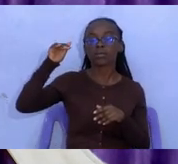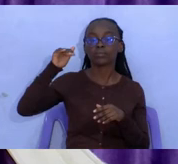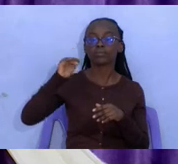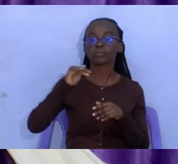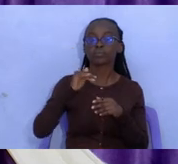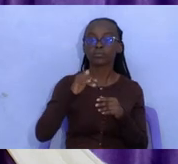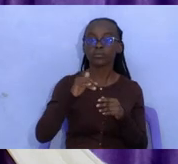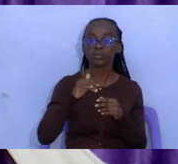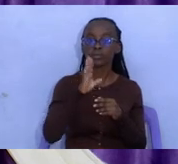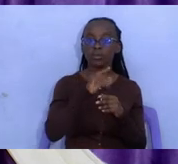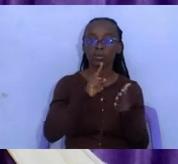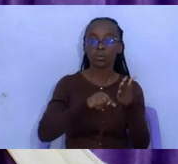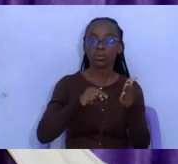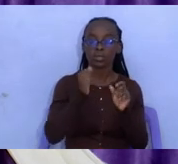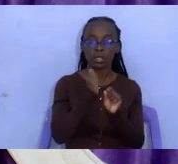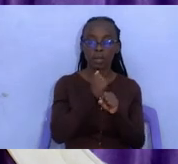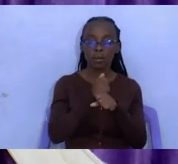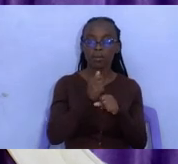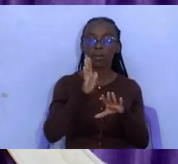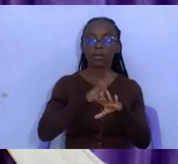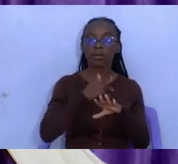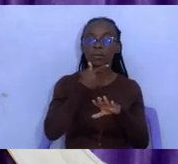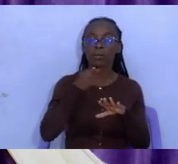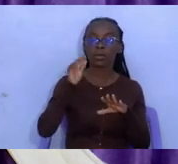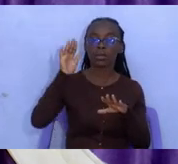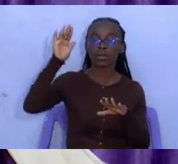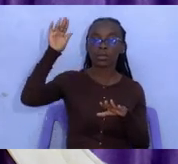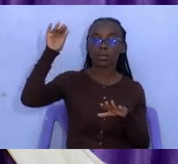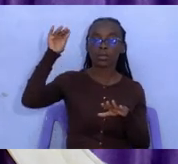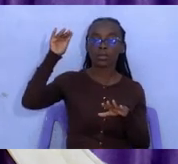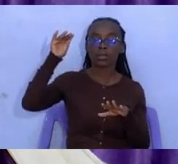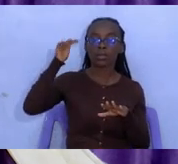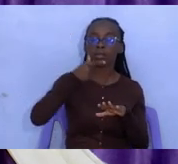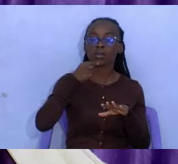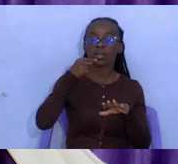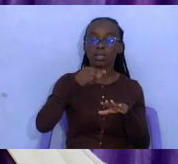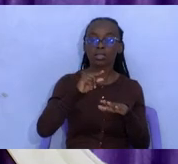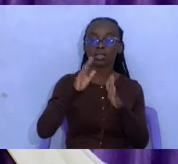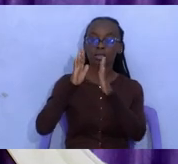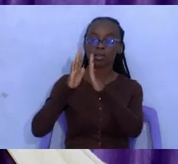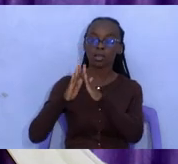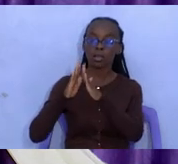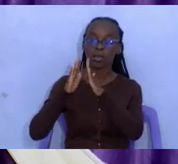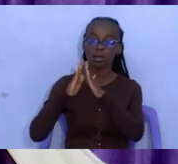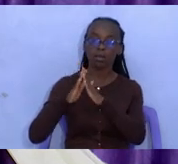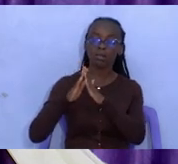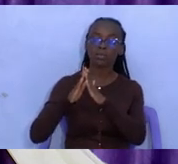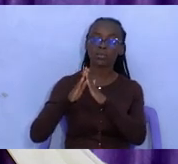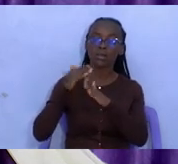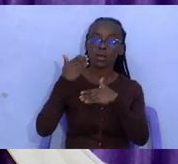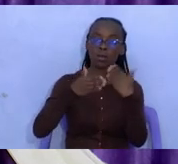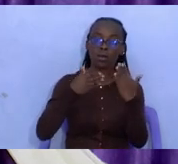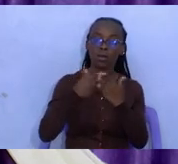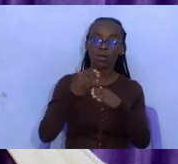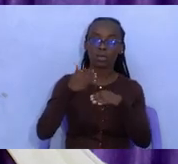ilifanya akawa mtu mzuri? Mchaji wa Mungu, yeye na nyumba yake yote. Kwa hivyo ungekutana na mke wa mtu huyu,